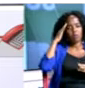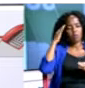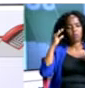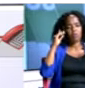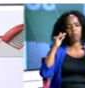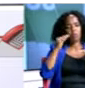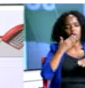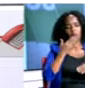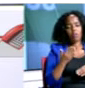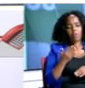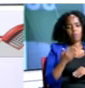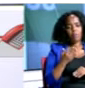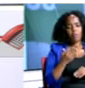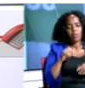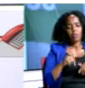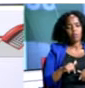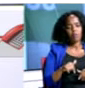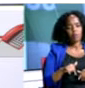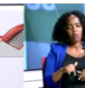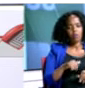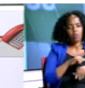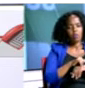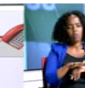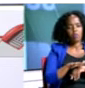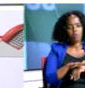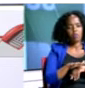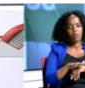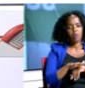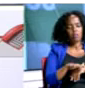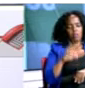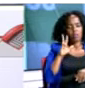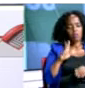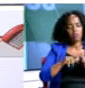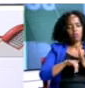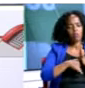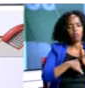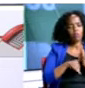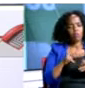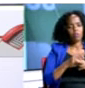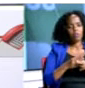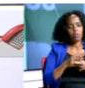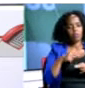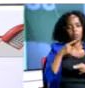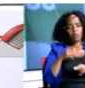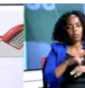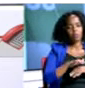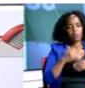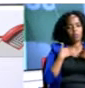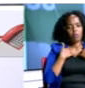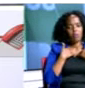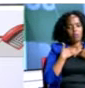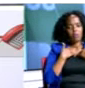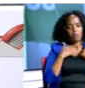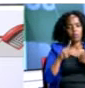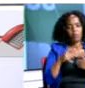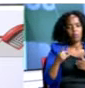kencur. Tole, asma me wante erga dawarsano secondo thamura sakesat tiujrat jechu dendes. En